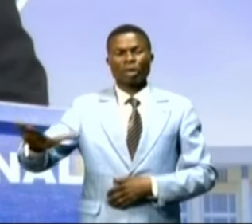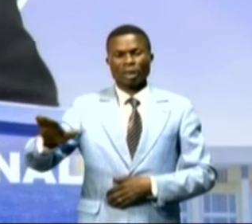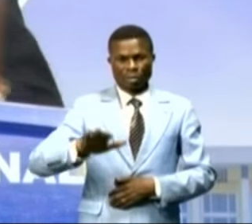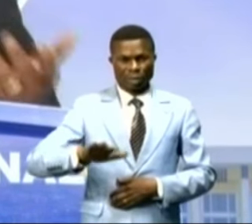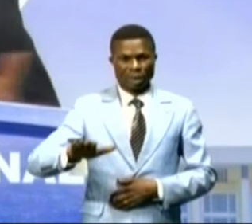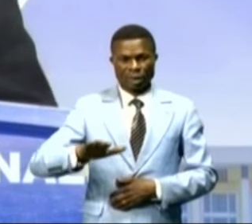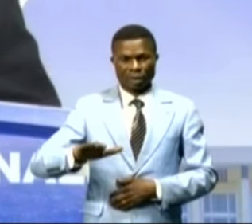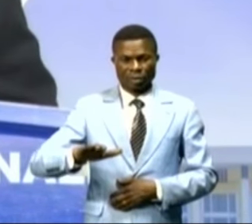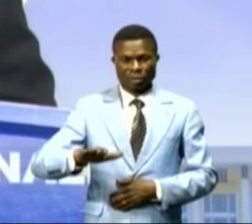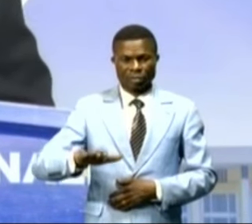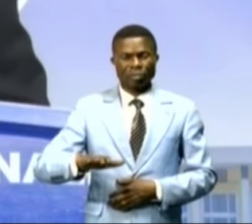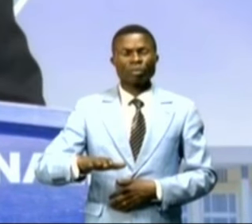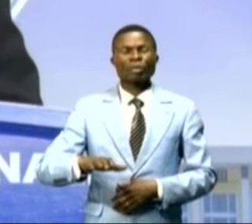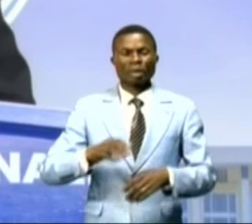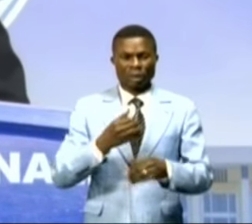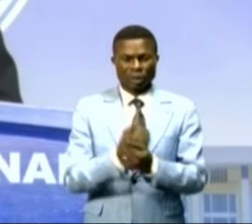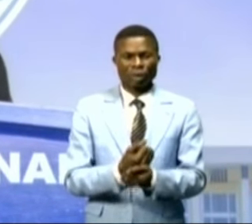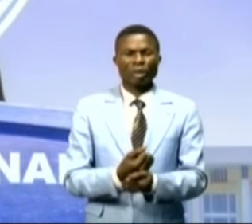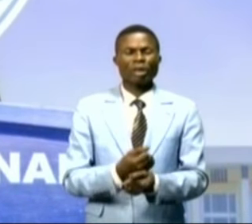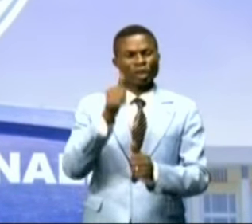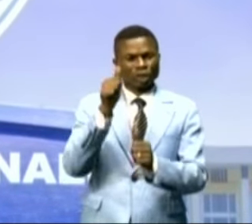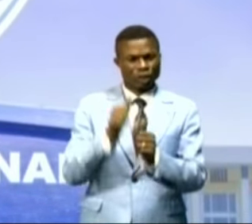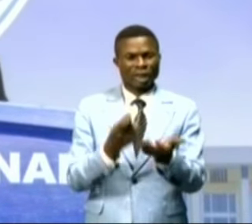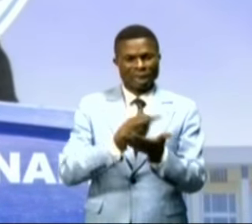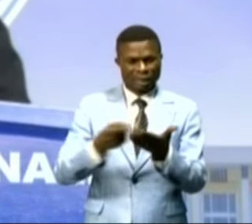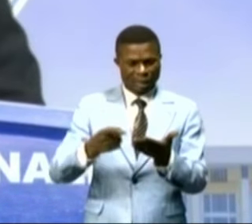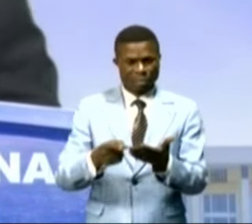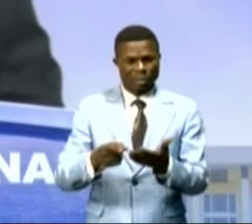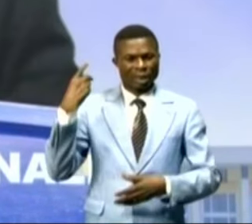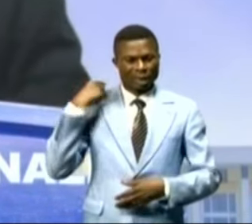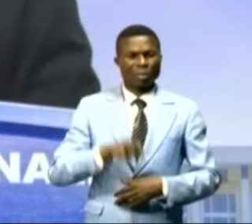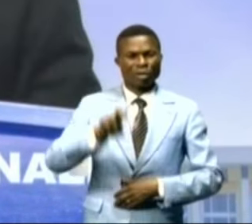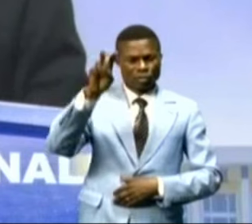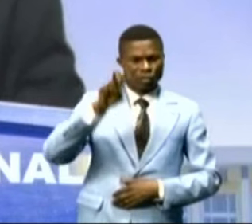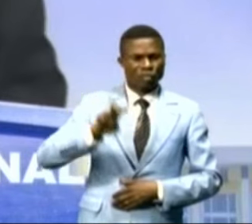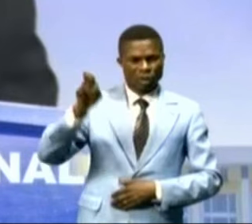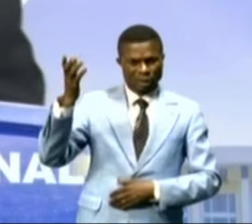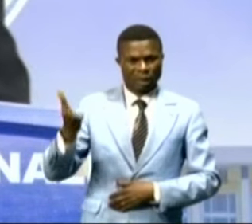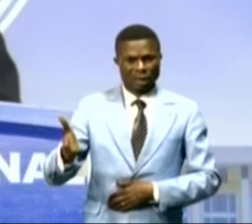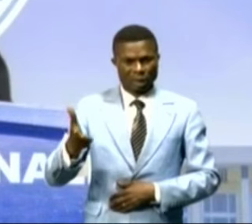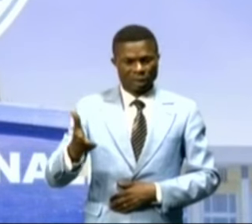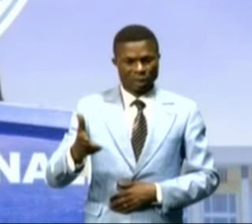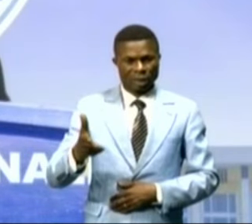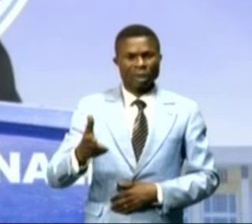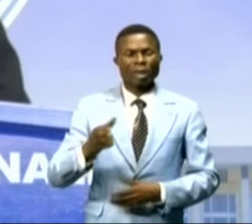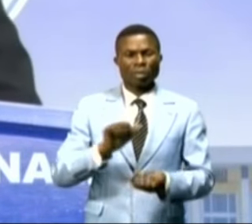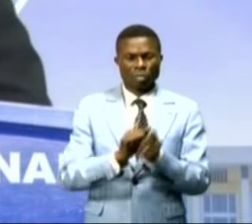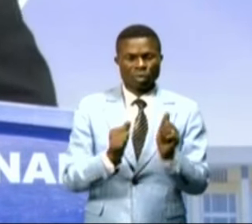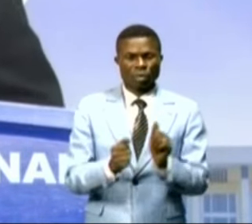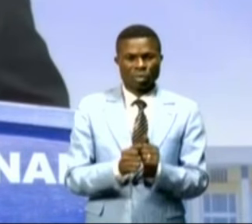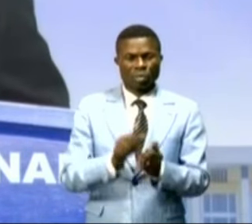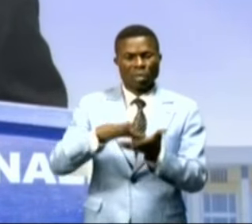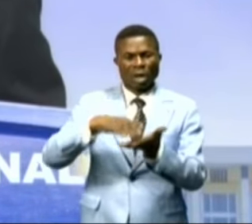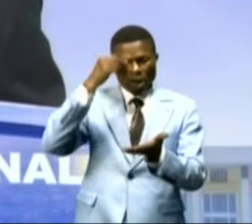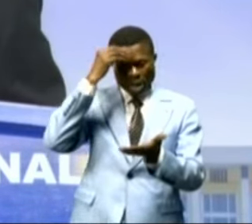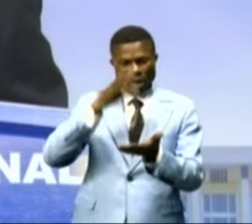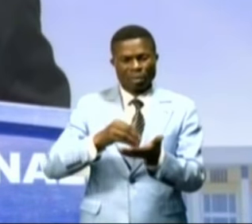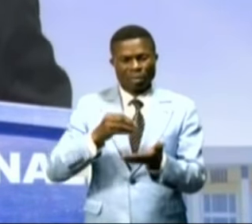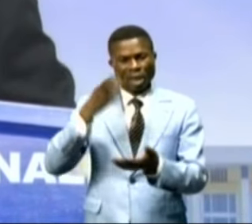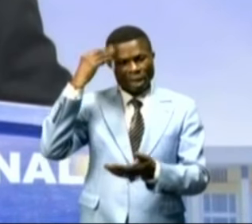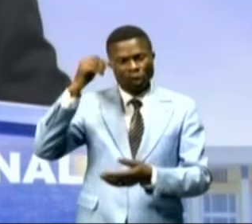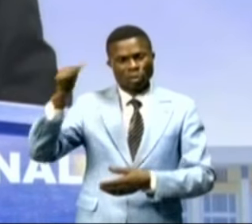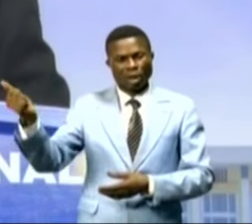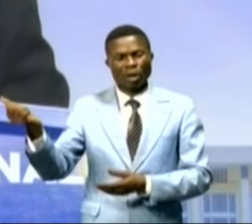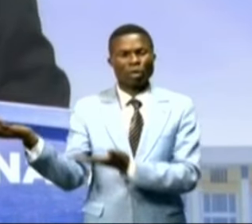C'est répétitif en fait, c'est au moins chaque semaine qu'il y a une mission de l'extérieur ici. Ça résout aussi des problèmes très intéressants et très importants de